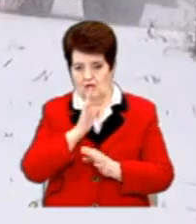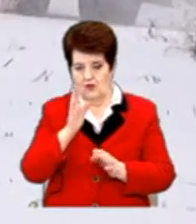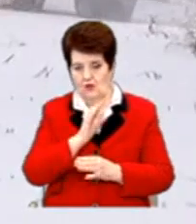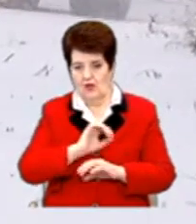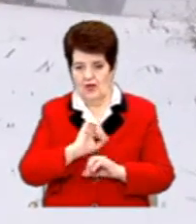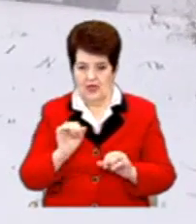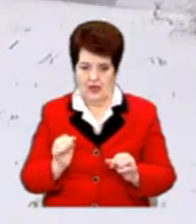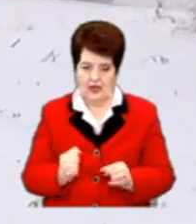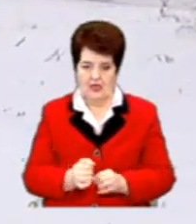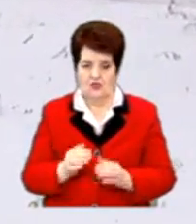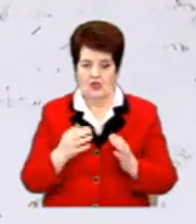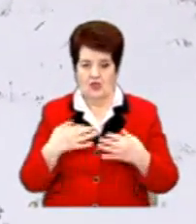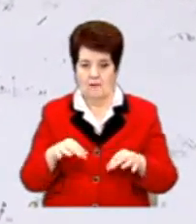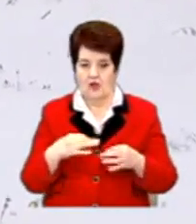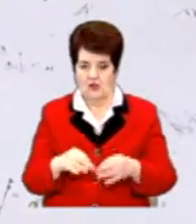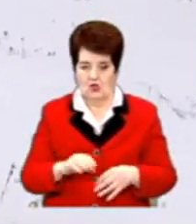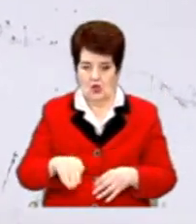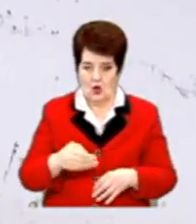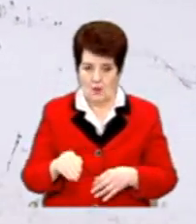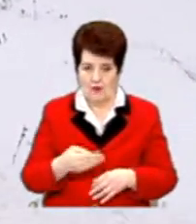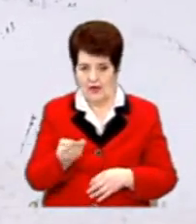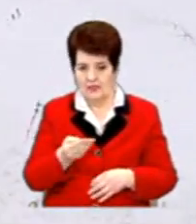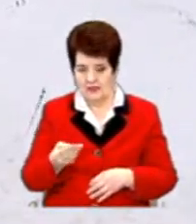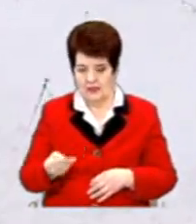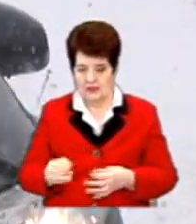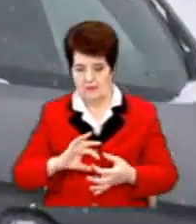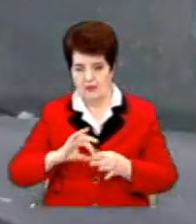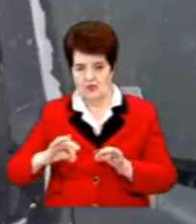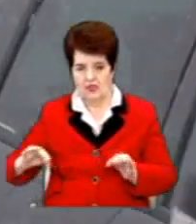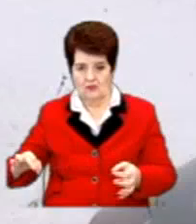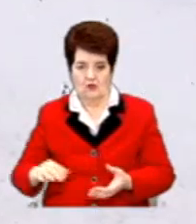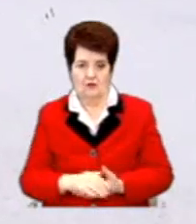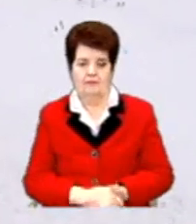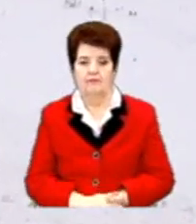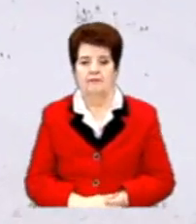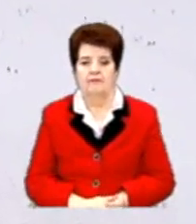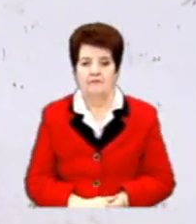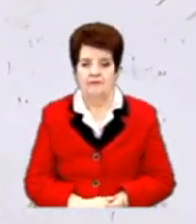iar în port bagajul mașinii să aibă o lopată, nisip și lanțuri antiderapante.